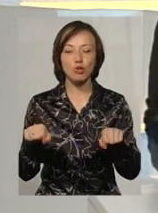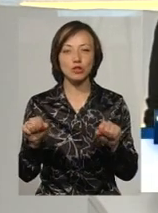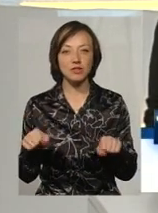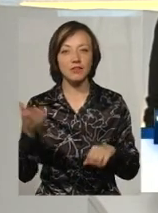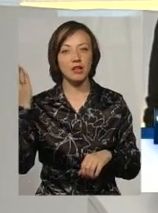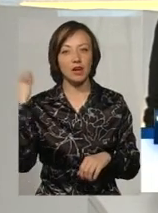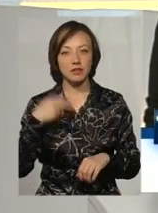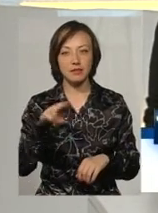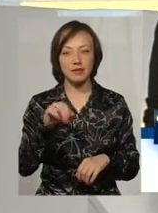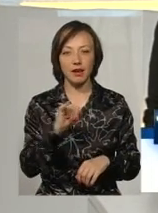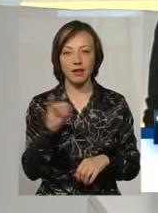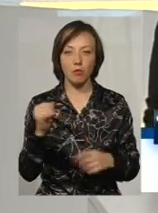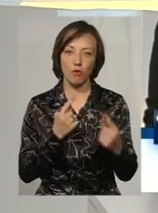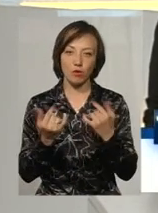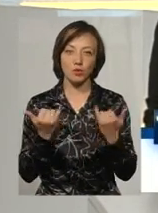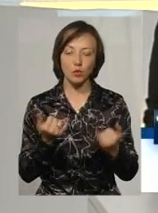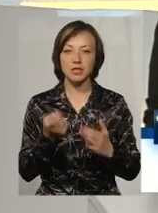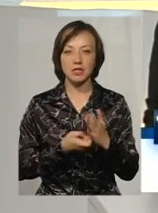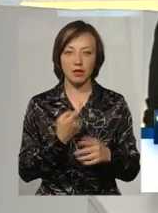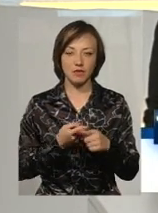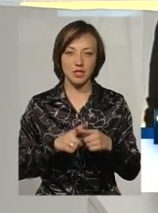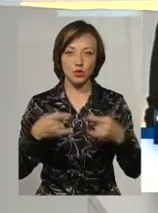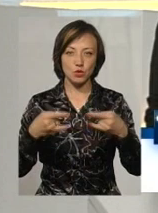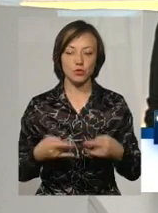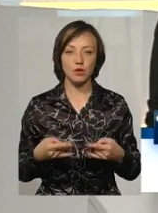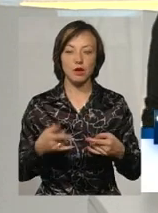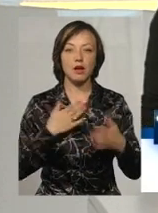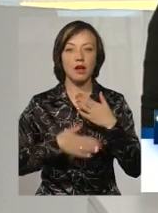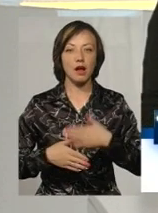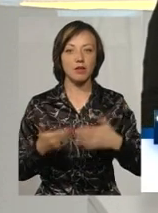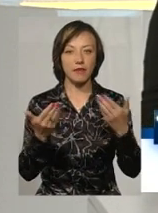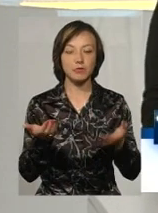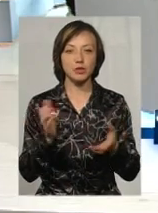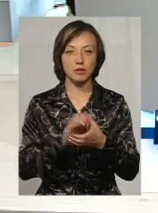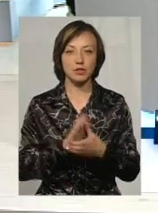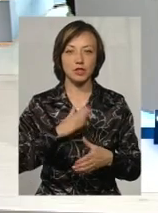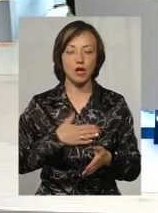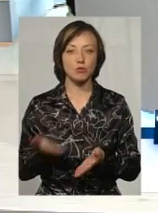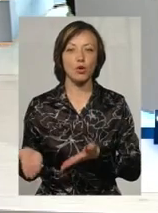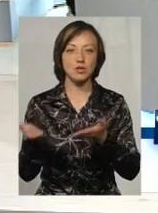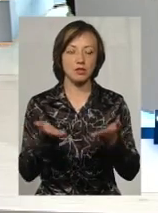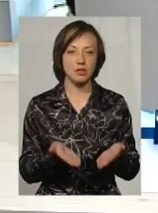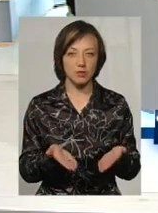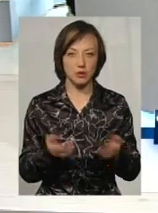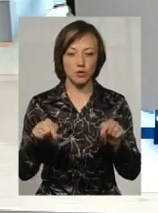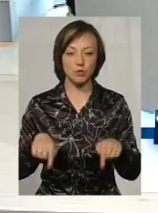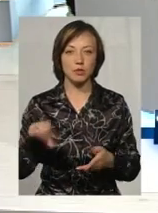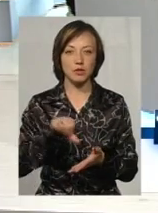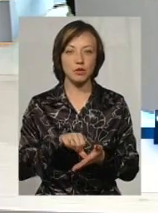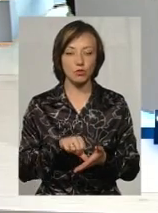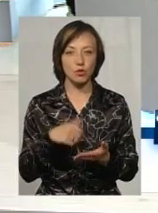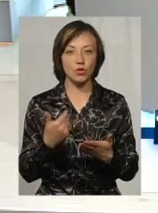альтернатива ДАІ? Поговоримо сьогодні і дізнаємося у цій студії. І я рада вам познайомити вас з нашими гостями, які тут сьогодні присутні.